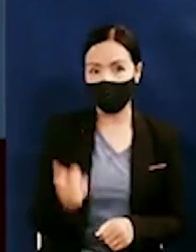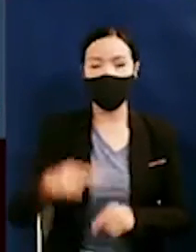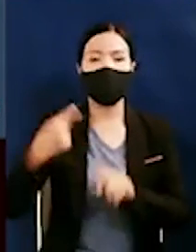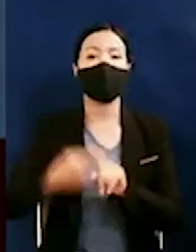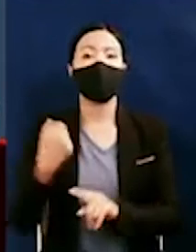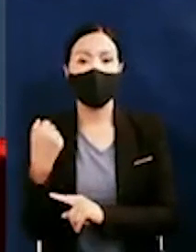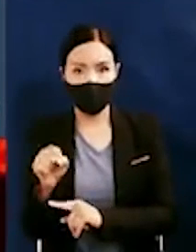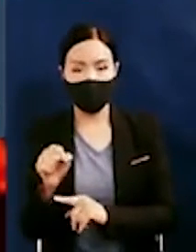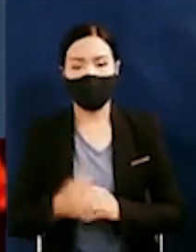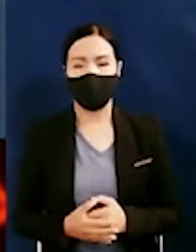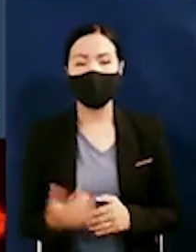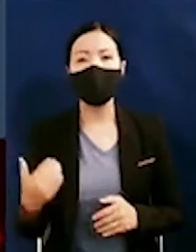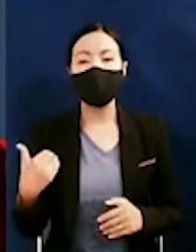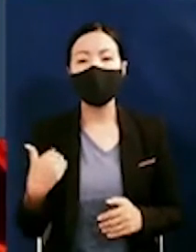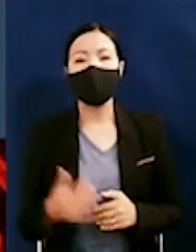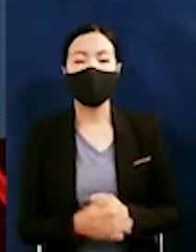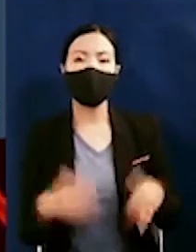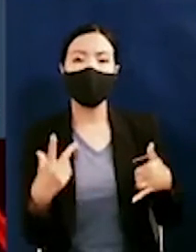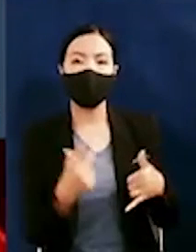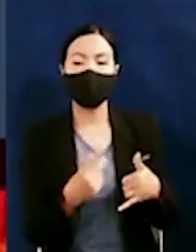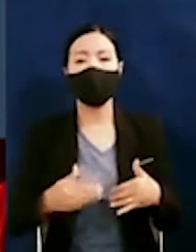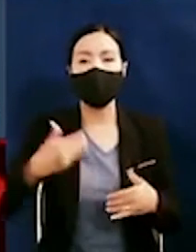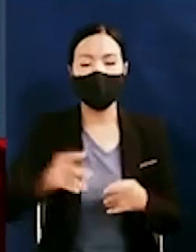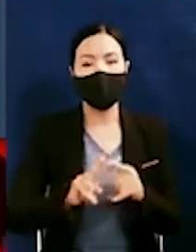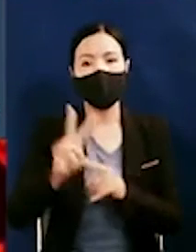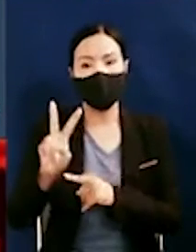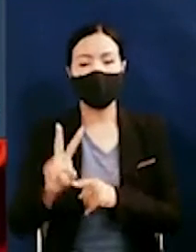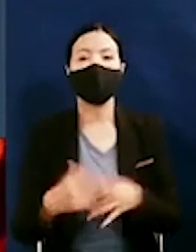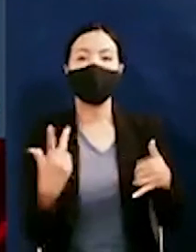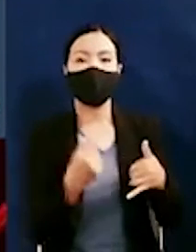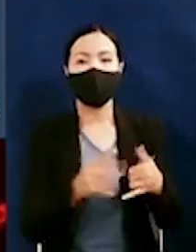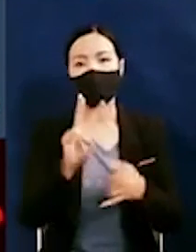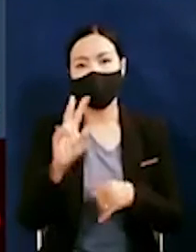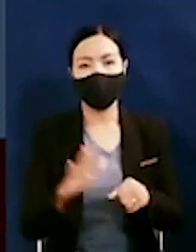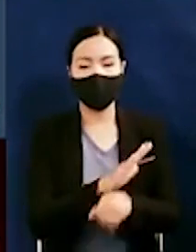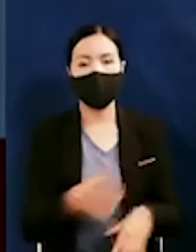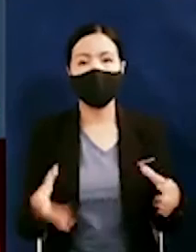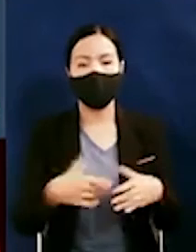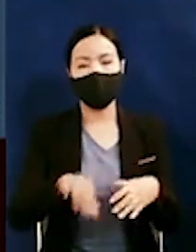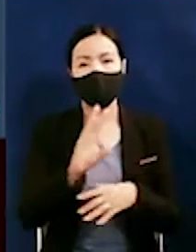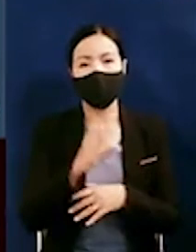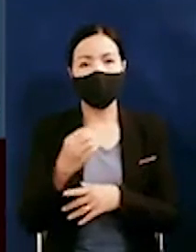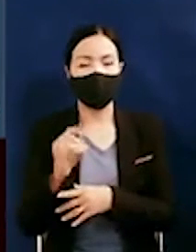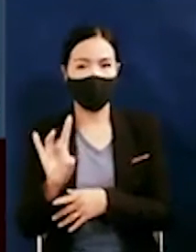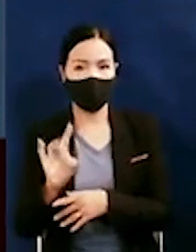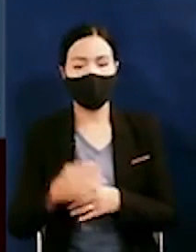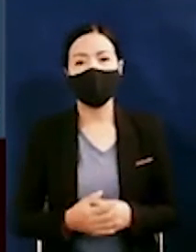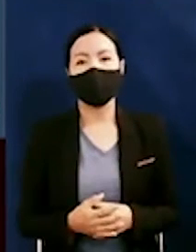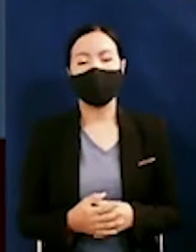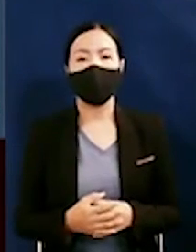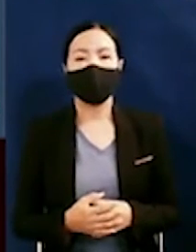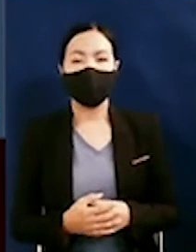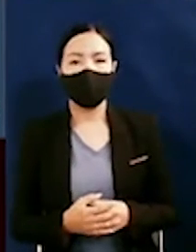ตุลาคมนะครับก็จะเป็นการฉีดตามมาในเข็มที่ 2ครบ 2เข็มนะครับในกลุ่ม 608และในขณะ